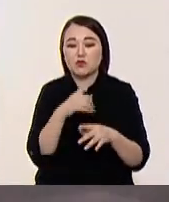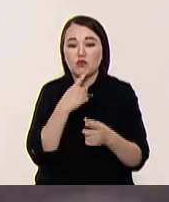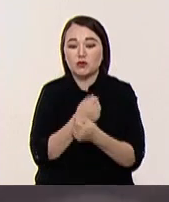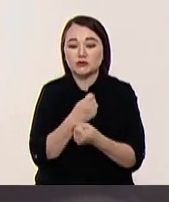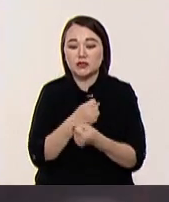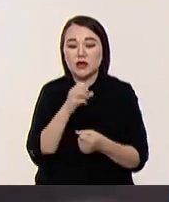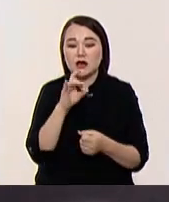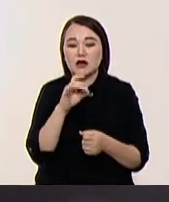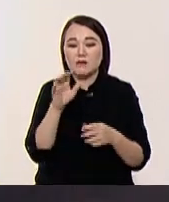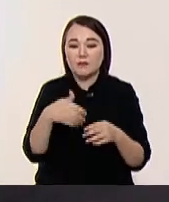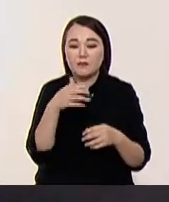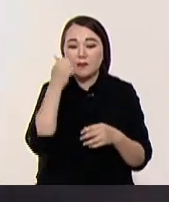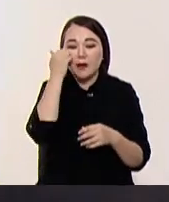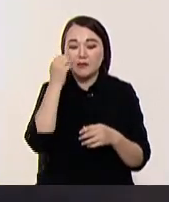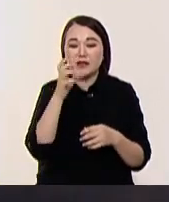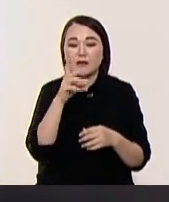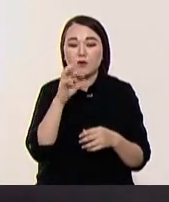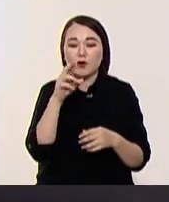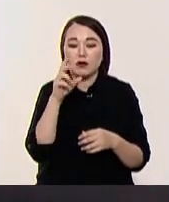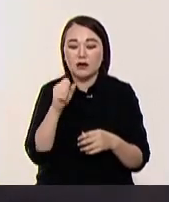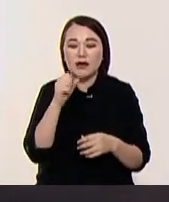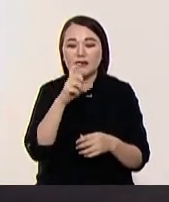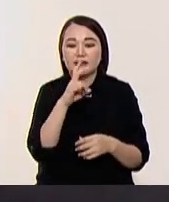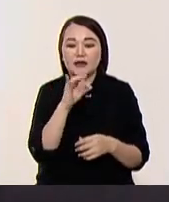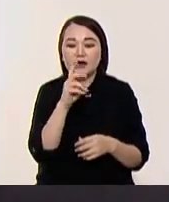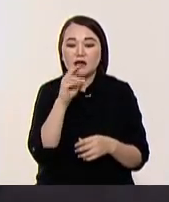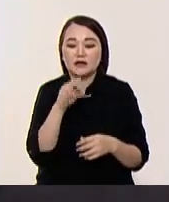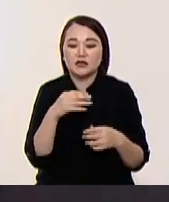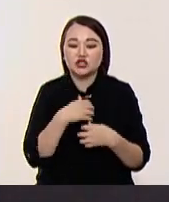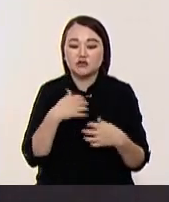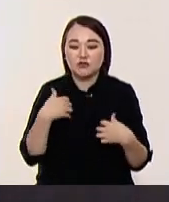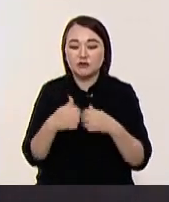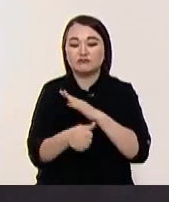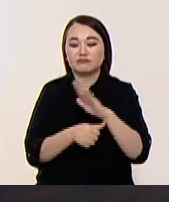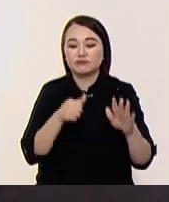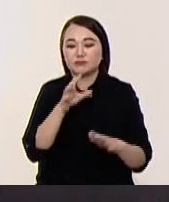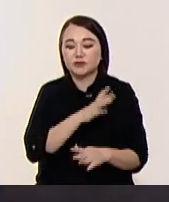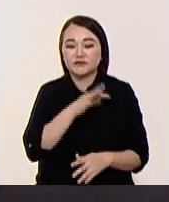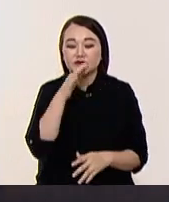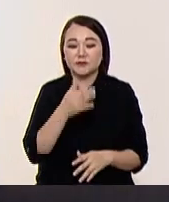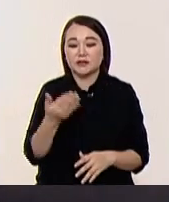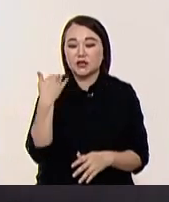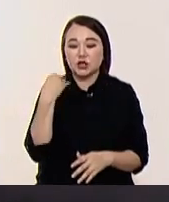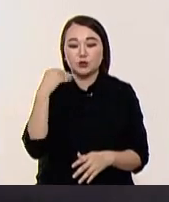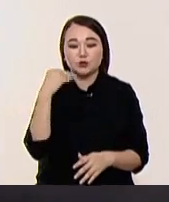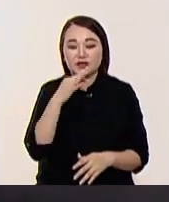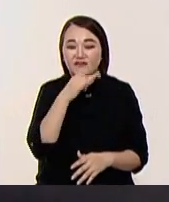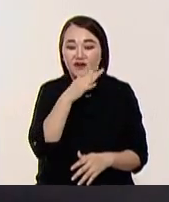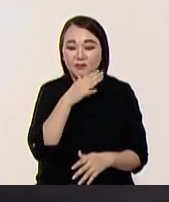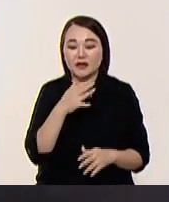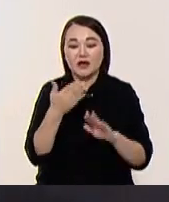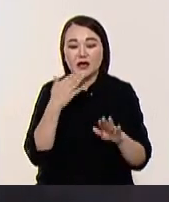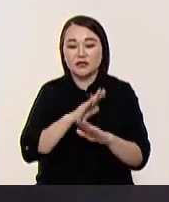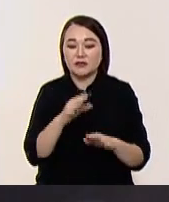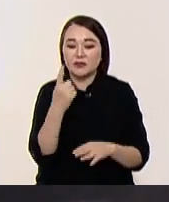стал археологический памятник эпохи неолита. Животные принесли в жертву, предположительно, в период раннего тюркского периода, не